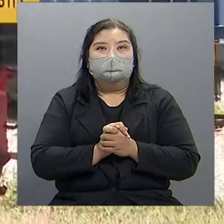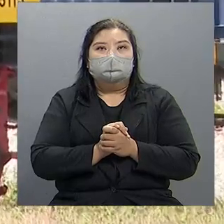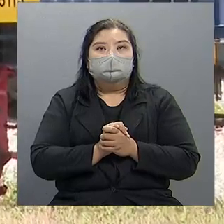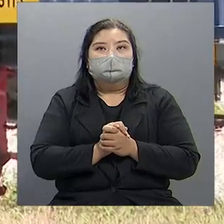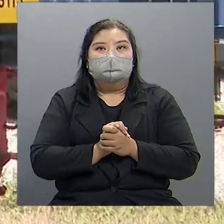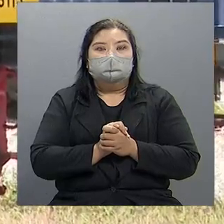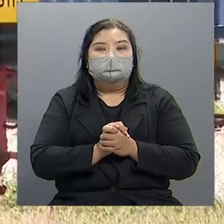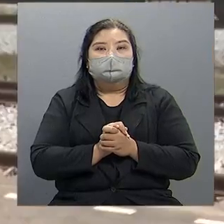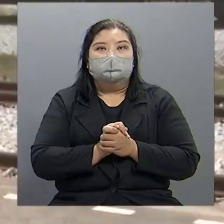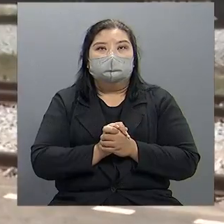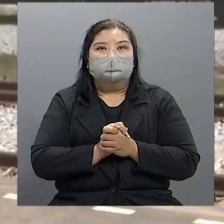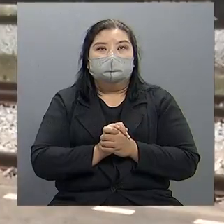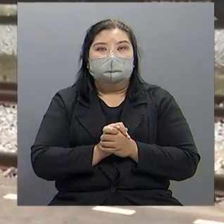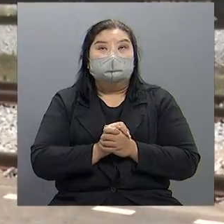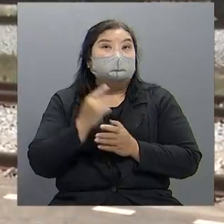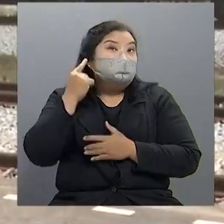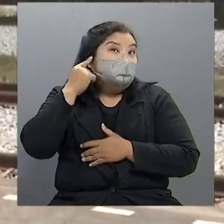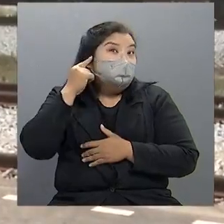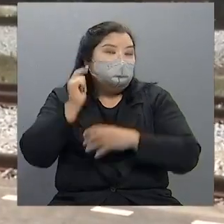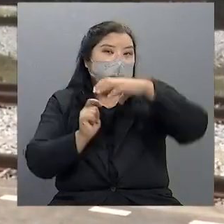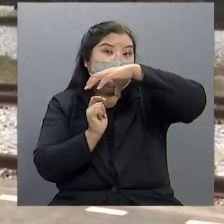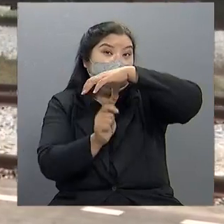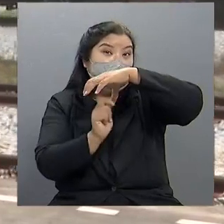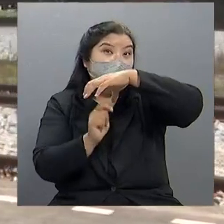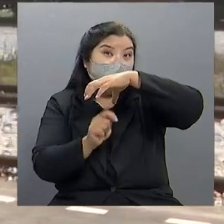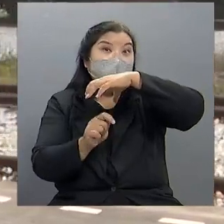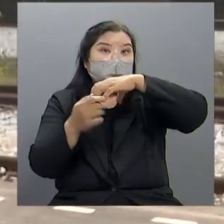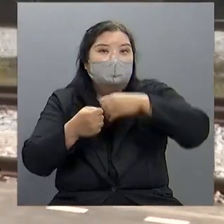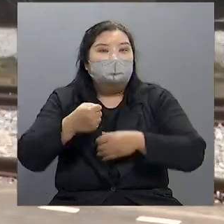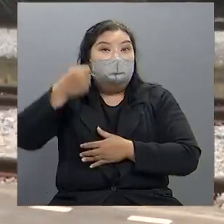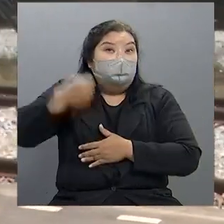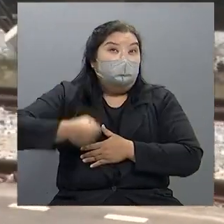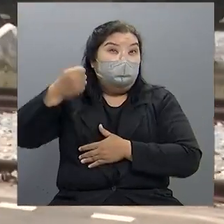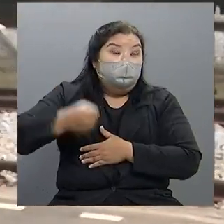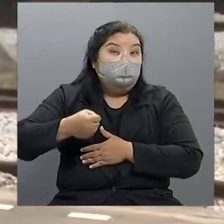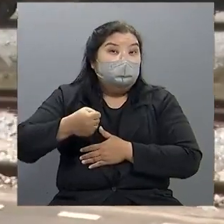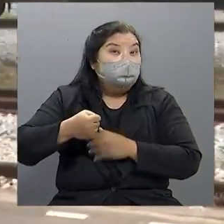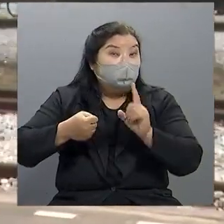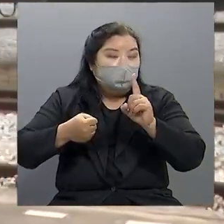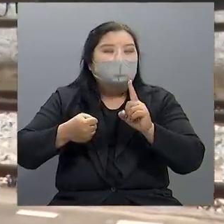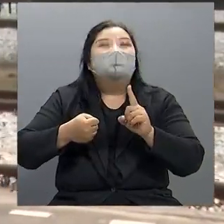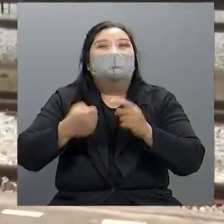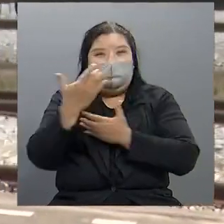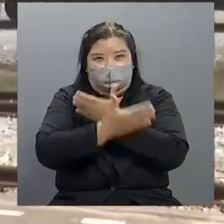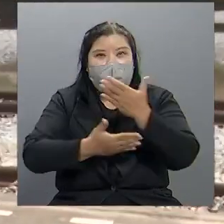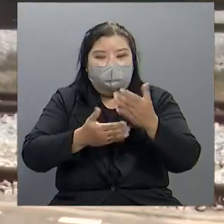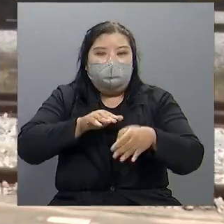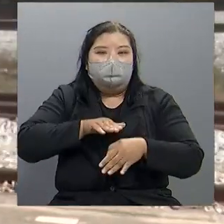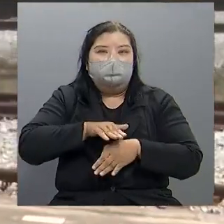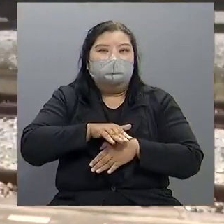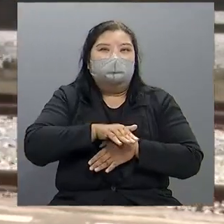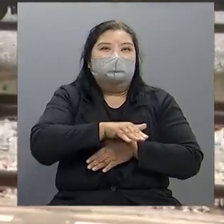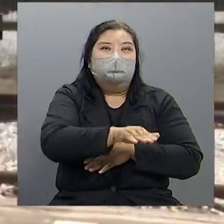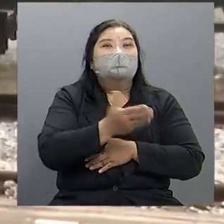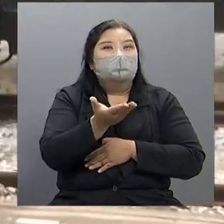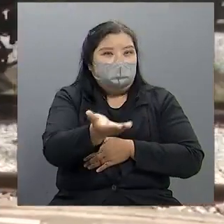แน่นอนว่าเสียงลั่นระฆังแล้วเปิดวูดแบบนี้เป็นสัญลักษณ์ของการปล่อยขบวนรถไฟนะคะผู้ว่าการการรถไฟแห่งประเทศไทยนายนิ